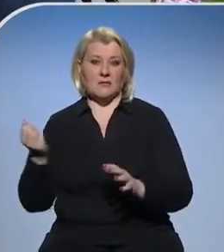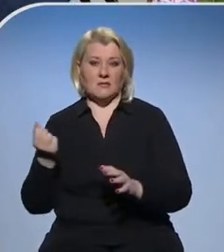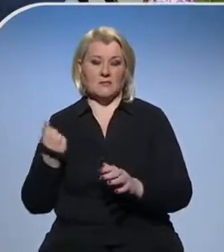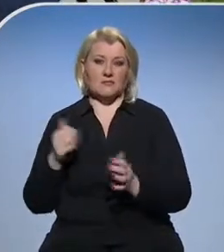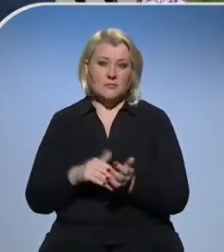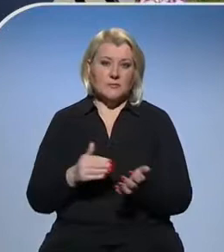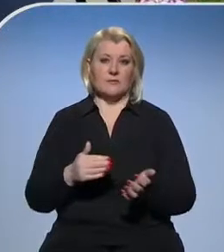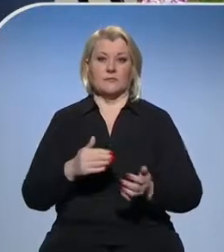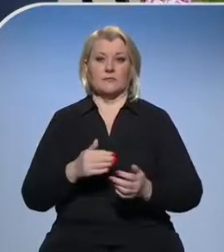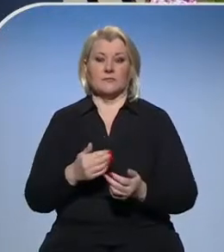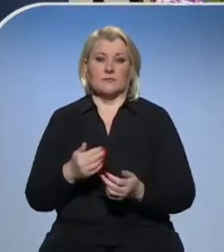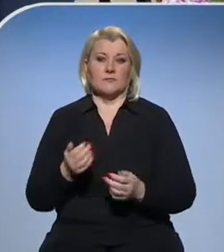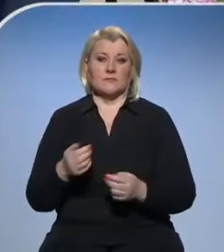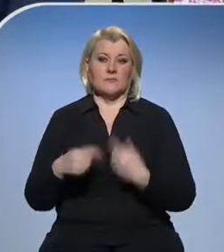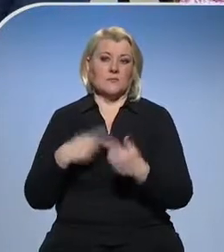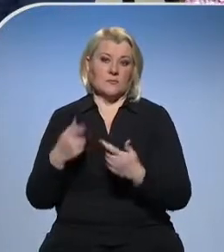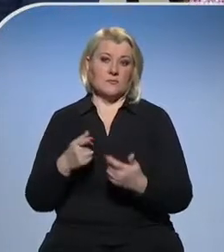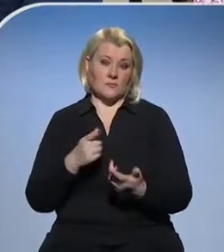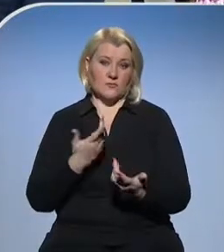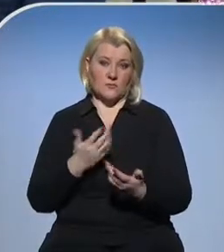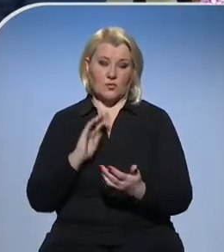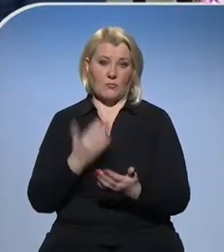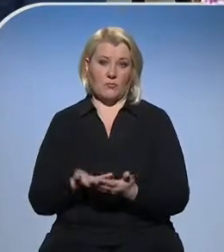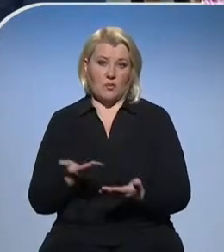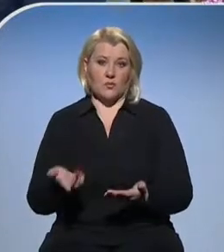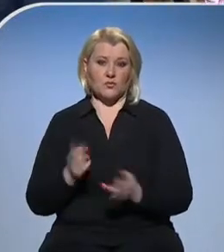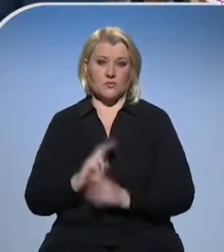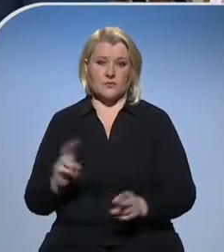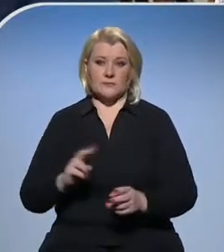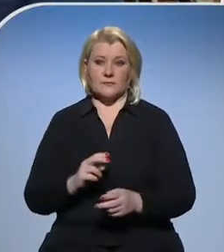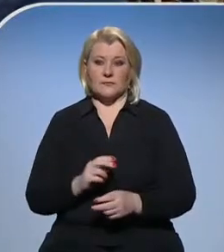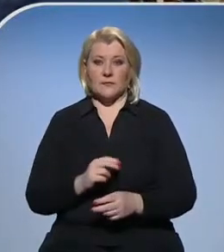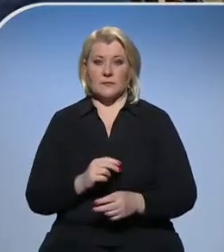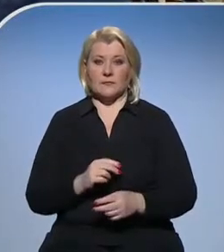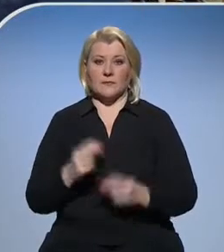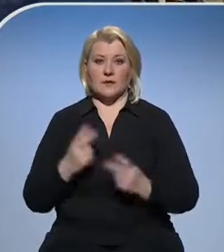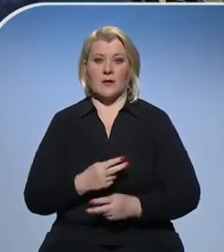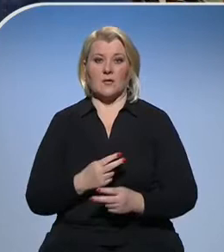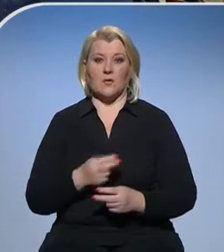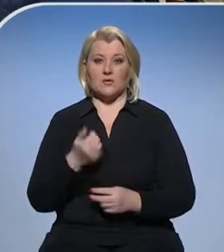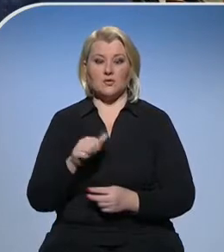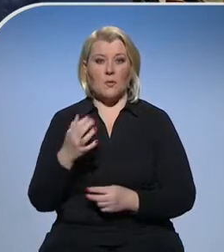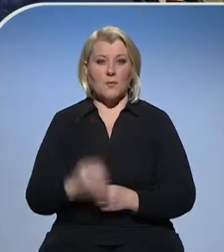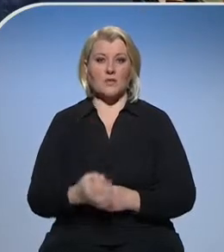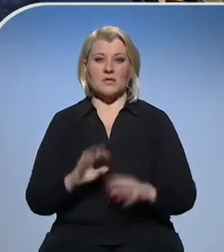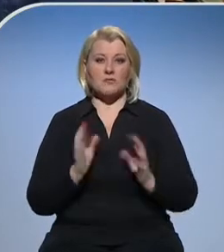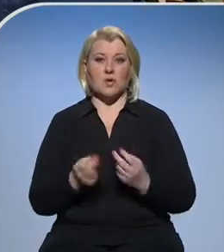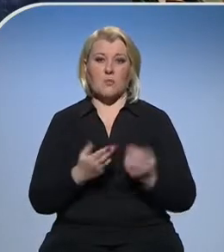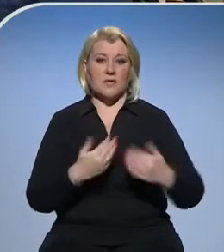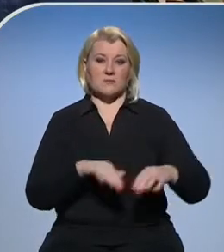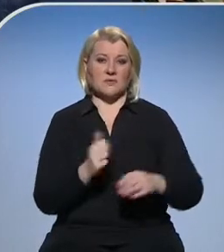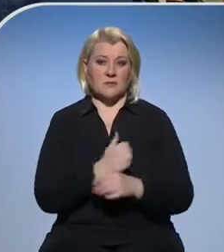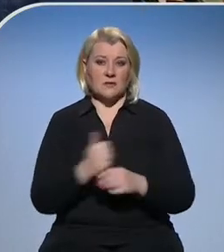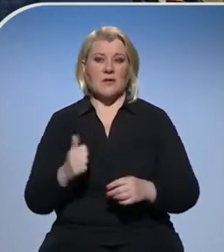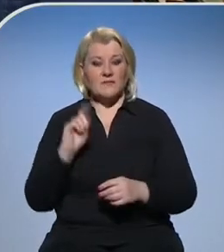jednorázově, ale během penze, tak by skutečně neměl mít 100% peněz úplně bezpečně. Ono to sice přispívá